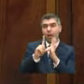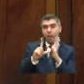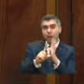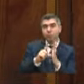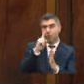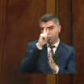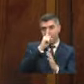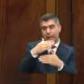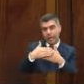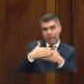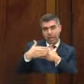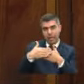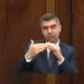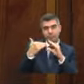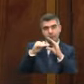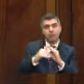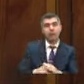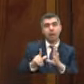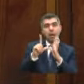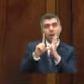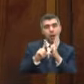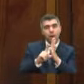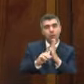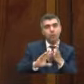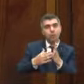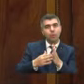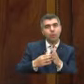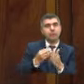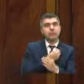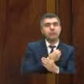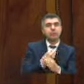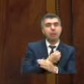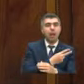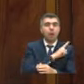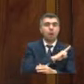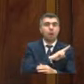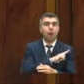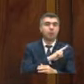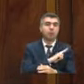هنا، منها إخراج القانون الجديد للوكالة الوطنية للتأمين الصحي، نقويوا الموقع ديالها